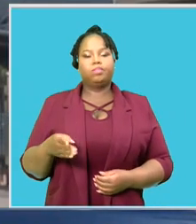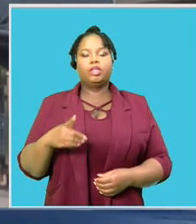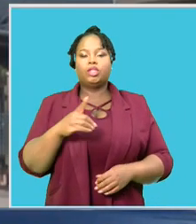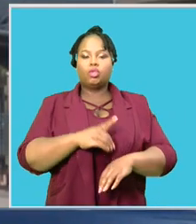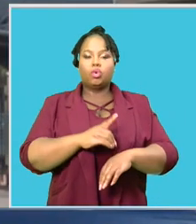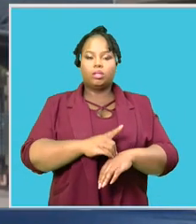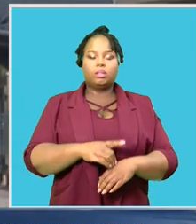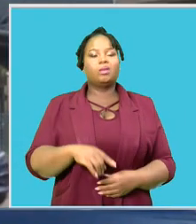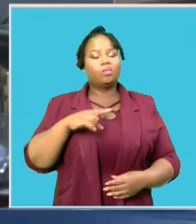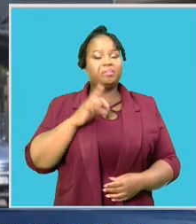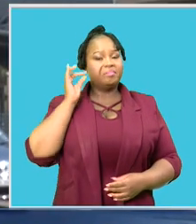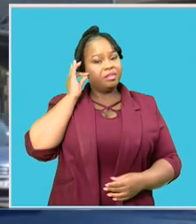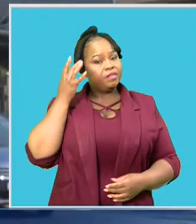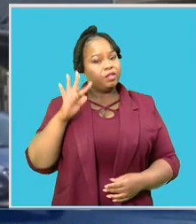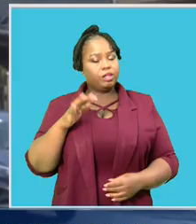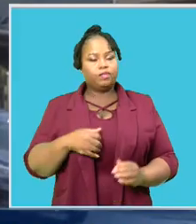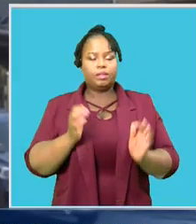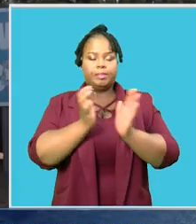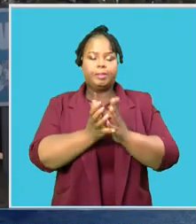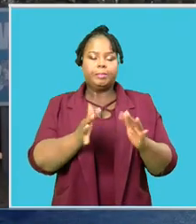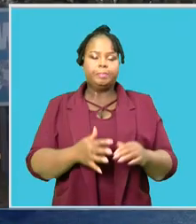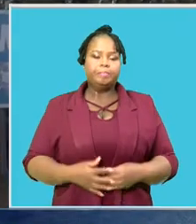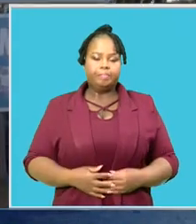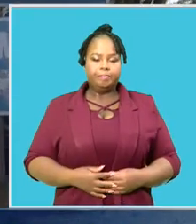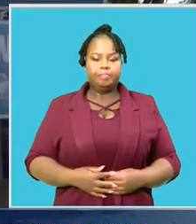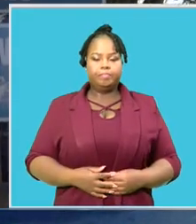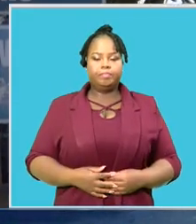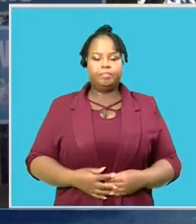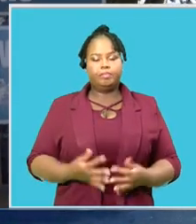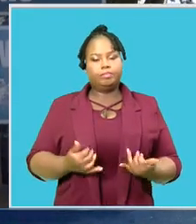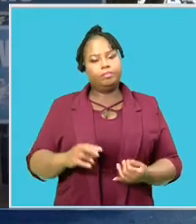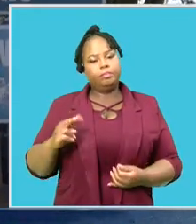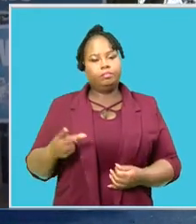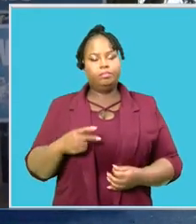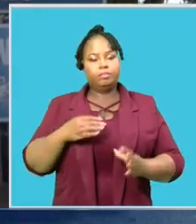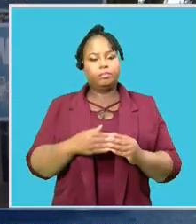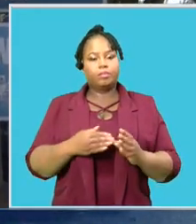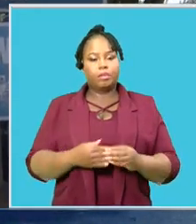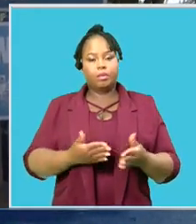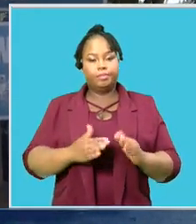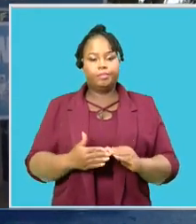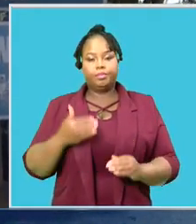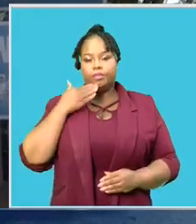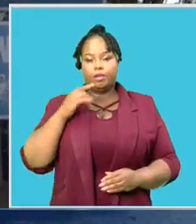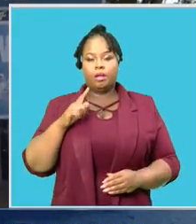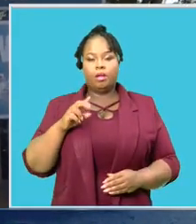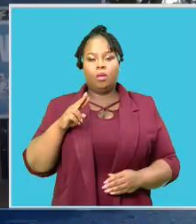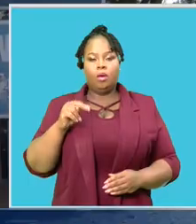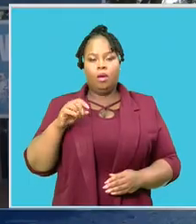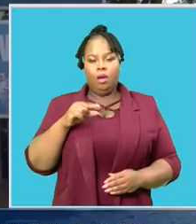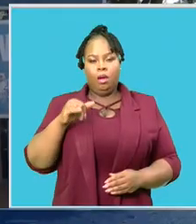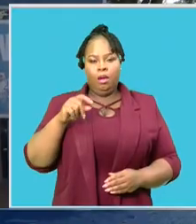as maybe nibuzwile from the meeting esibuya kuyo. Kusenjalo elinye ilunga lomphakathi unkosazane uLungiswa Ngcobo